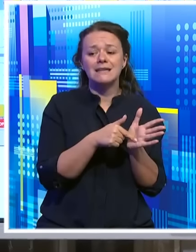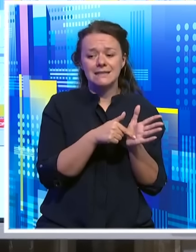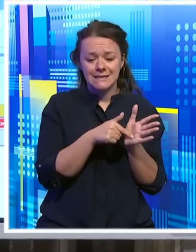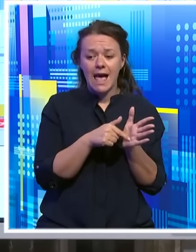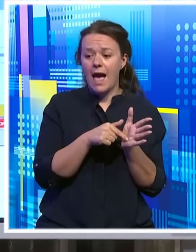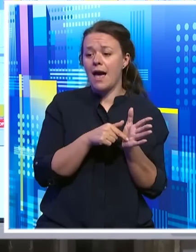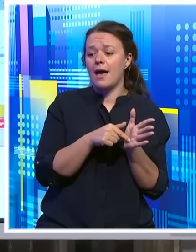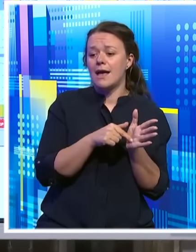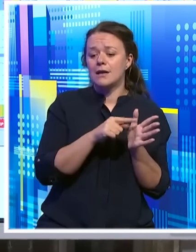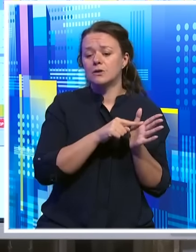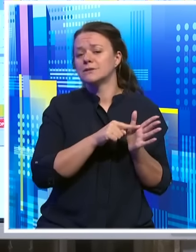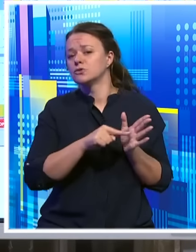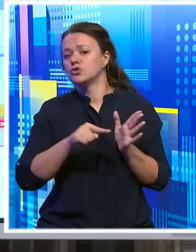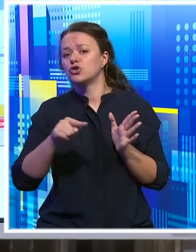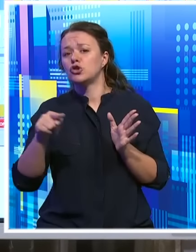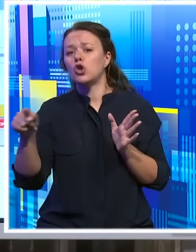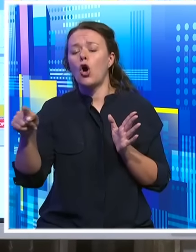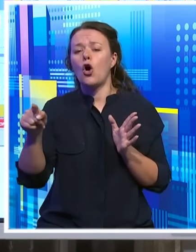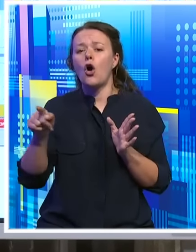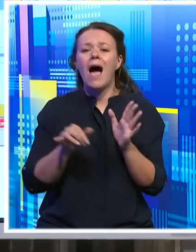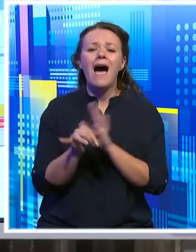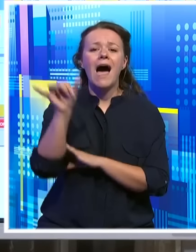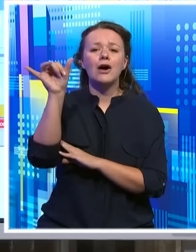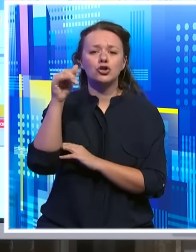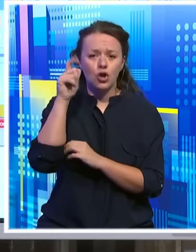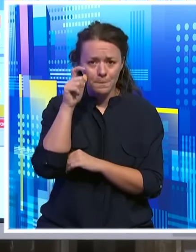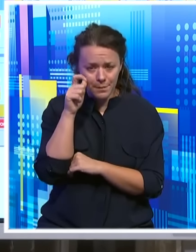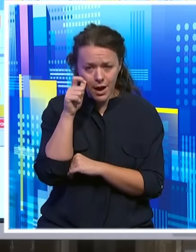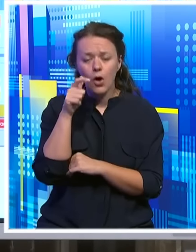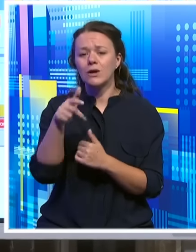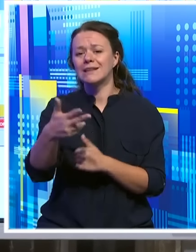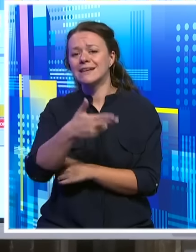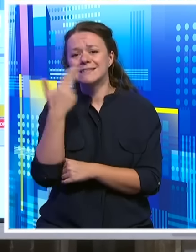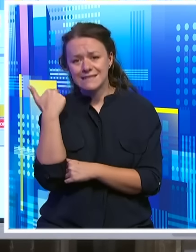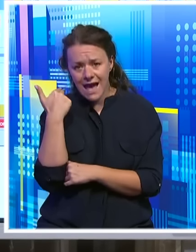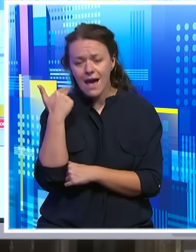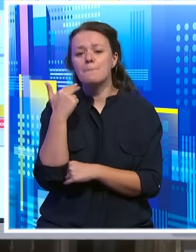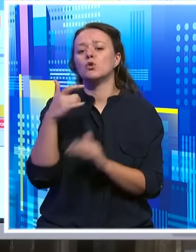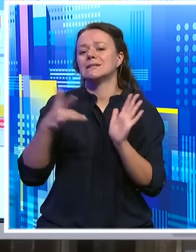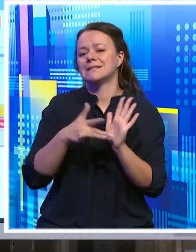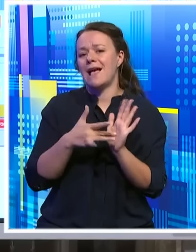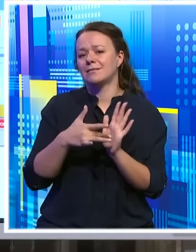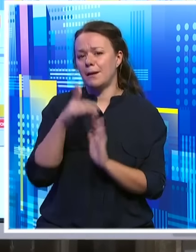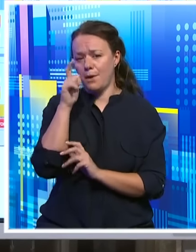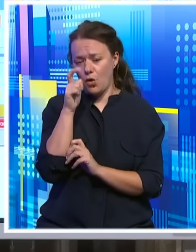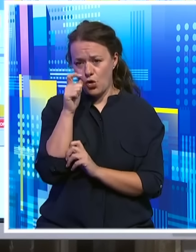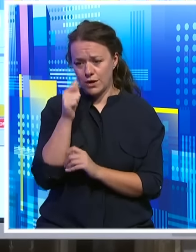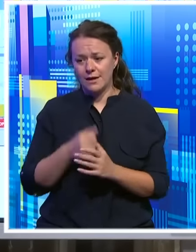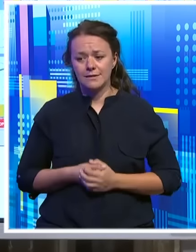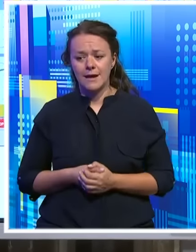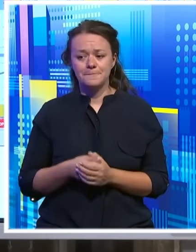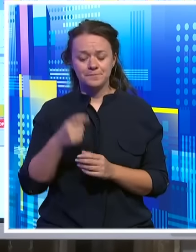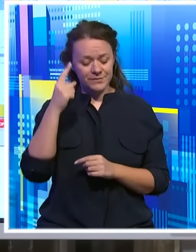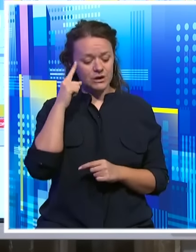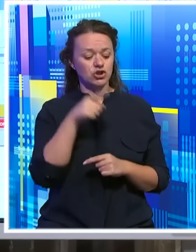nalazi ovde i koja nas spaja sa aerodromom Beograd, sa Zemunom i sa centrom Beograda. Istovremeno će ta železnička